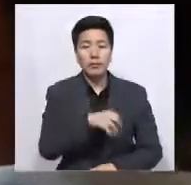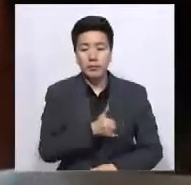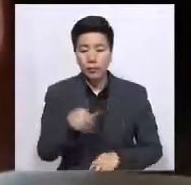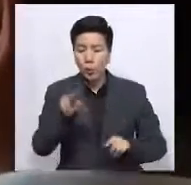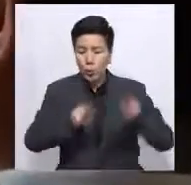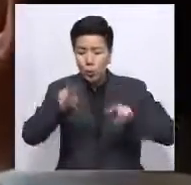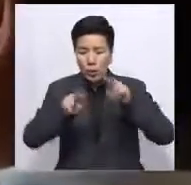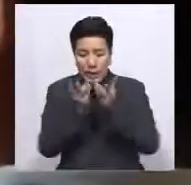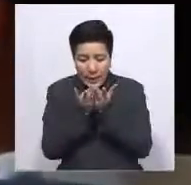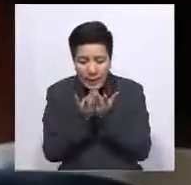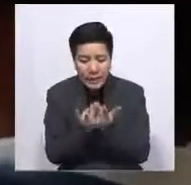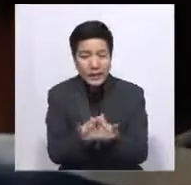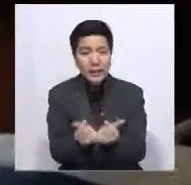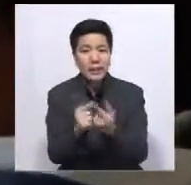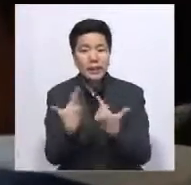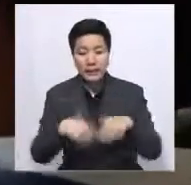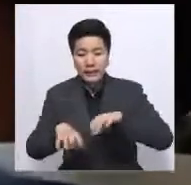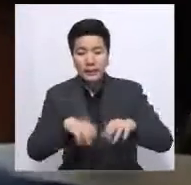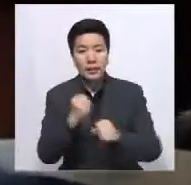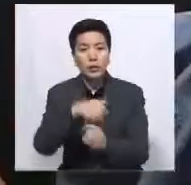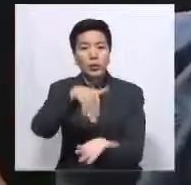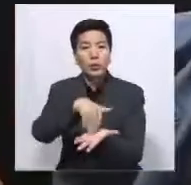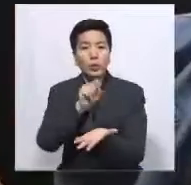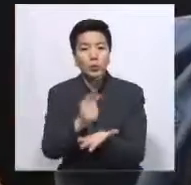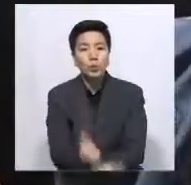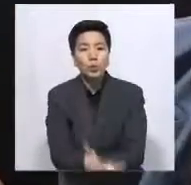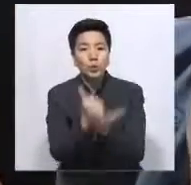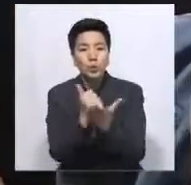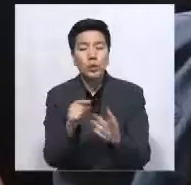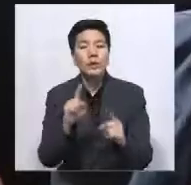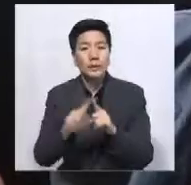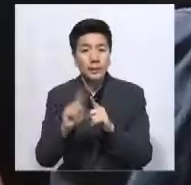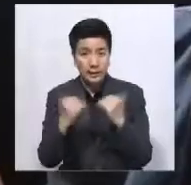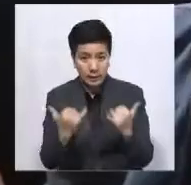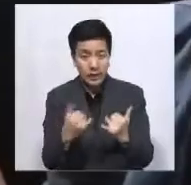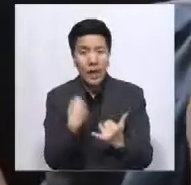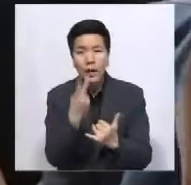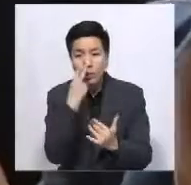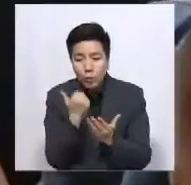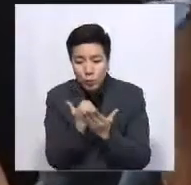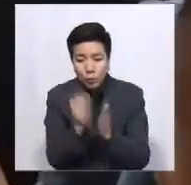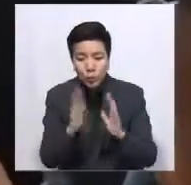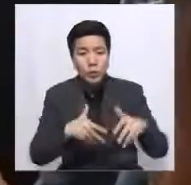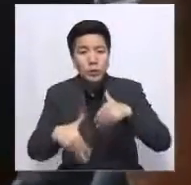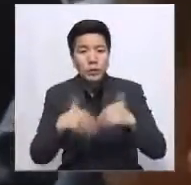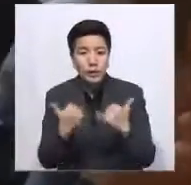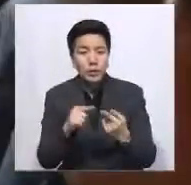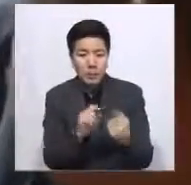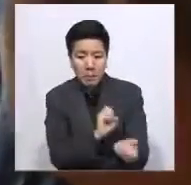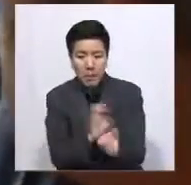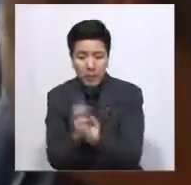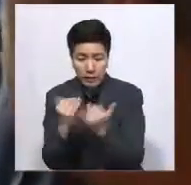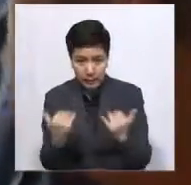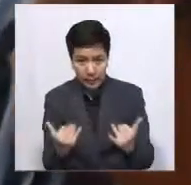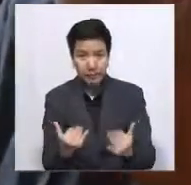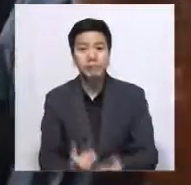รวจสอบอาคารอย่างละเอียดพร้อมทั้งได้จัดตั้งศูนย์ช่วยเหลือผู้ประสบภัยในพื้นที่เพื่อให้การช่วยเหลือประชาชนที่ได้รับผลกระ